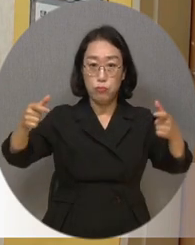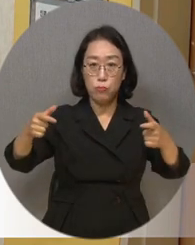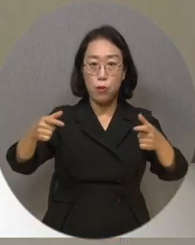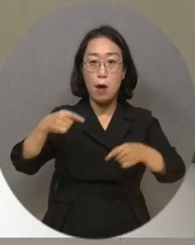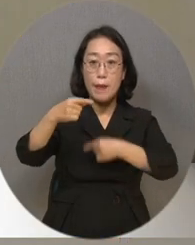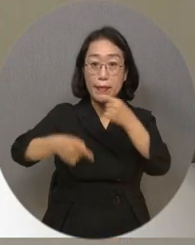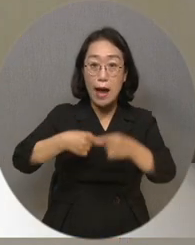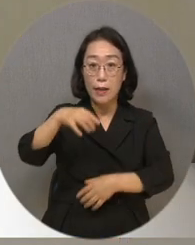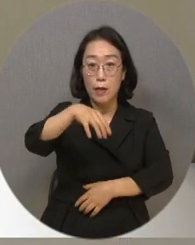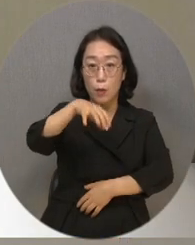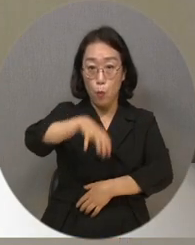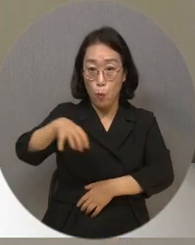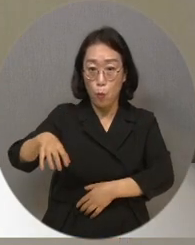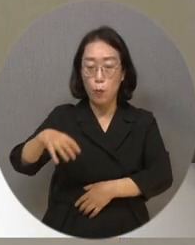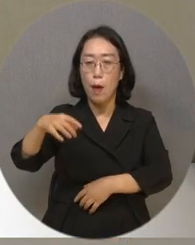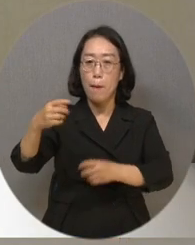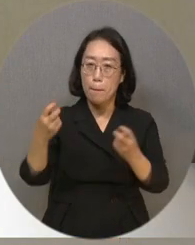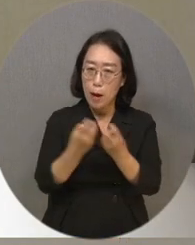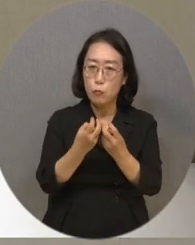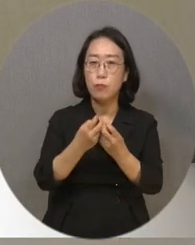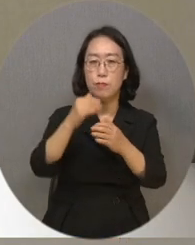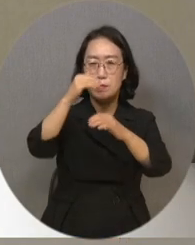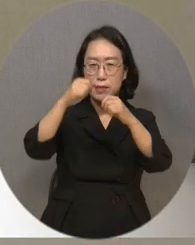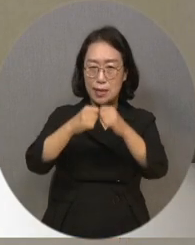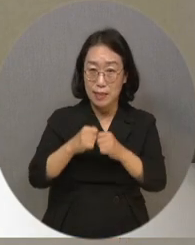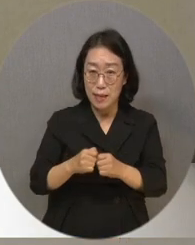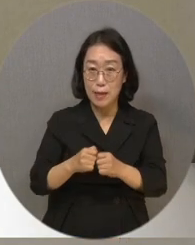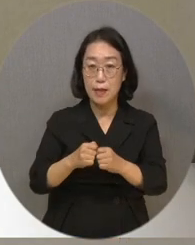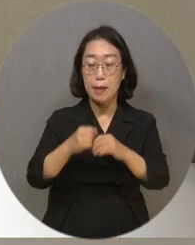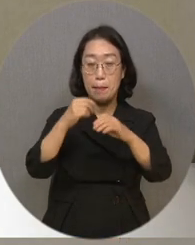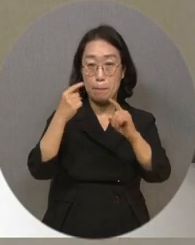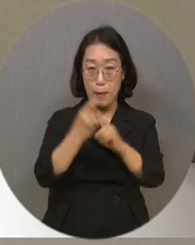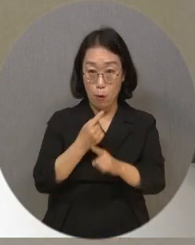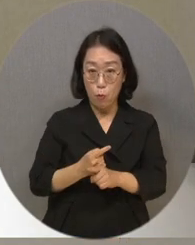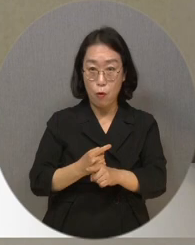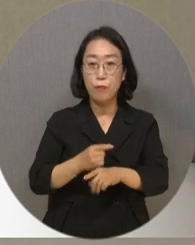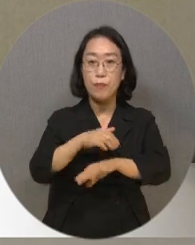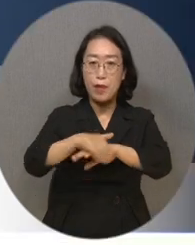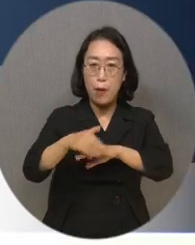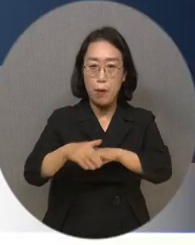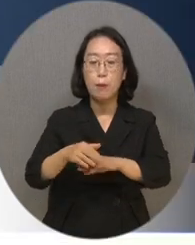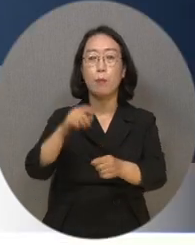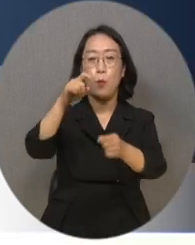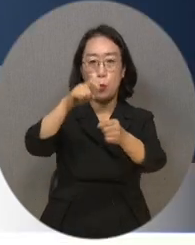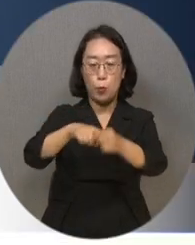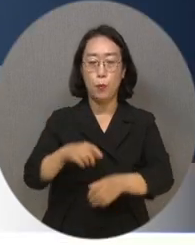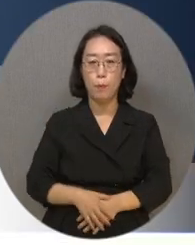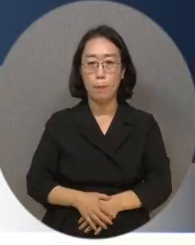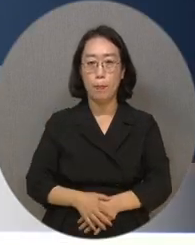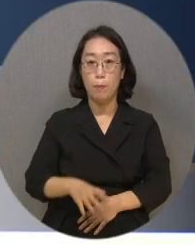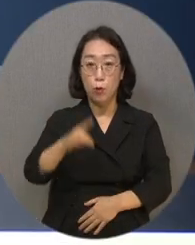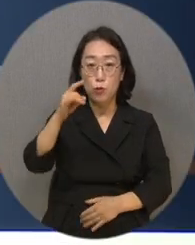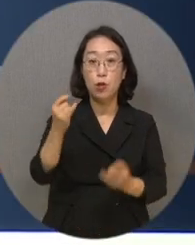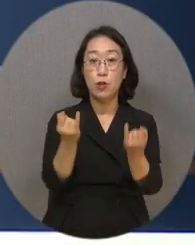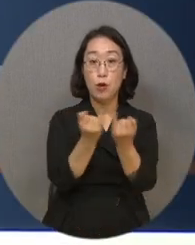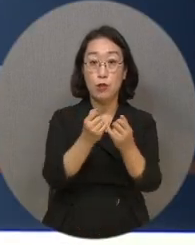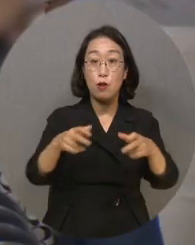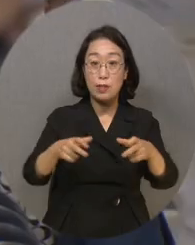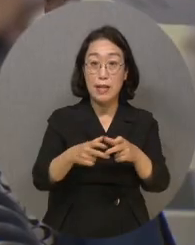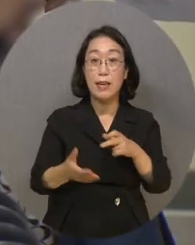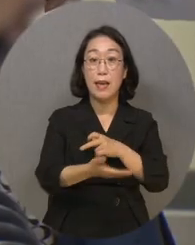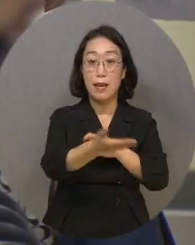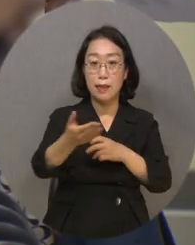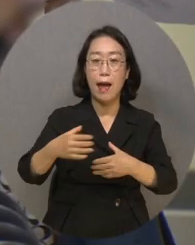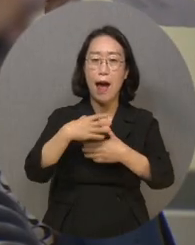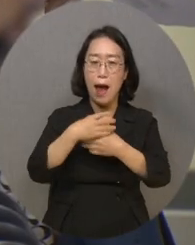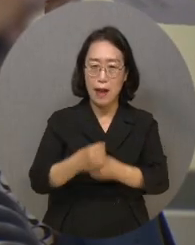신설해 건강검진 접근성을 높이는 등 기존 제도를 개선하고자 추진됐습니다. 먼저 여성 장애인에게